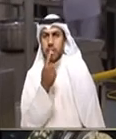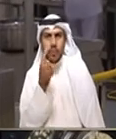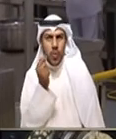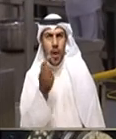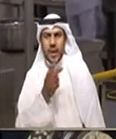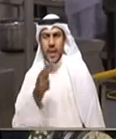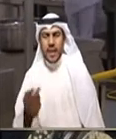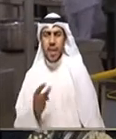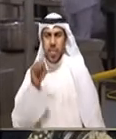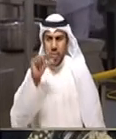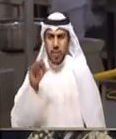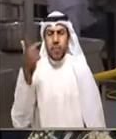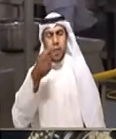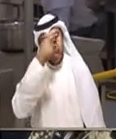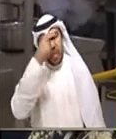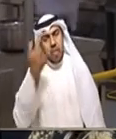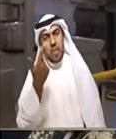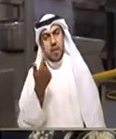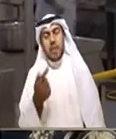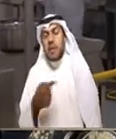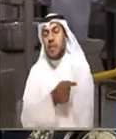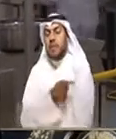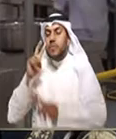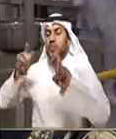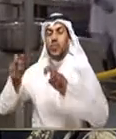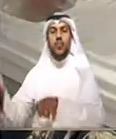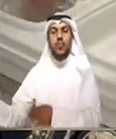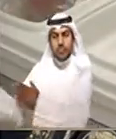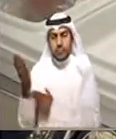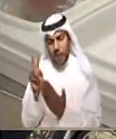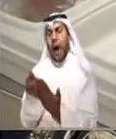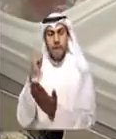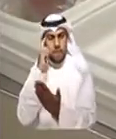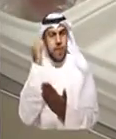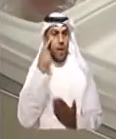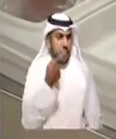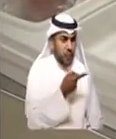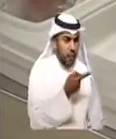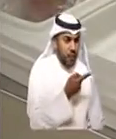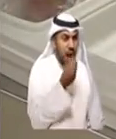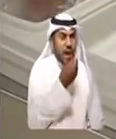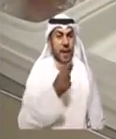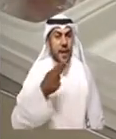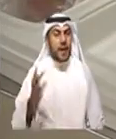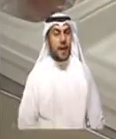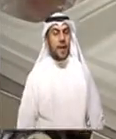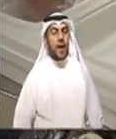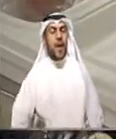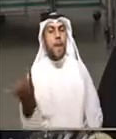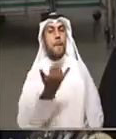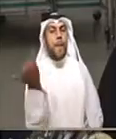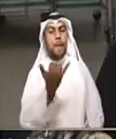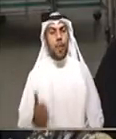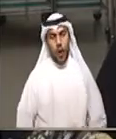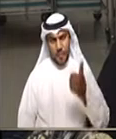بروتين واللو فات حسب الوصفة الطبية المعالجة حق الدكتور المعالج لكل نزيل لكل فئة. هي ثلاث وجبات